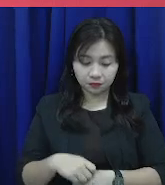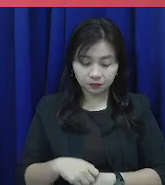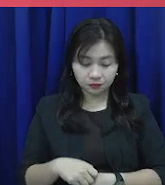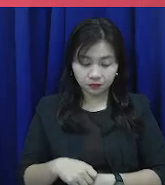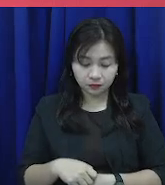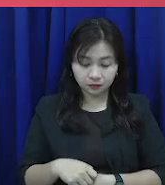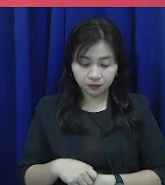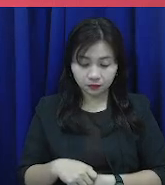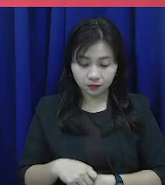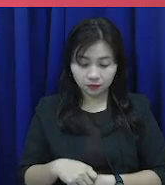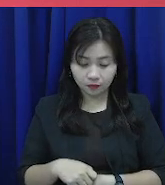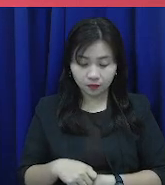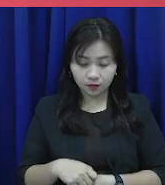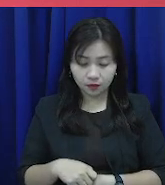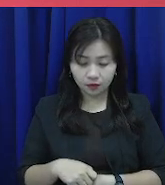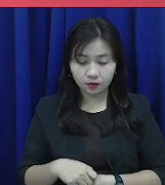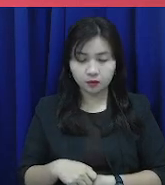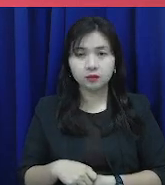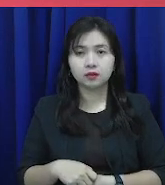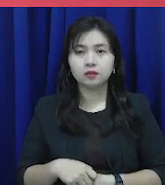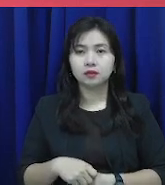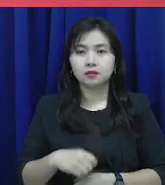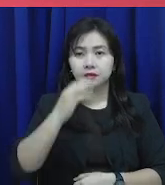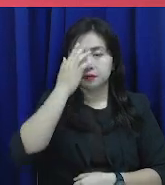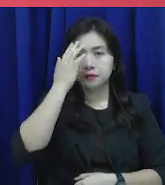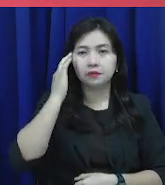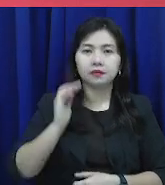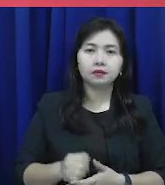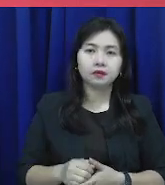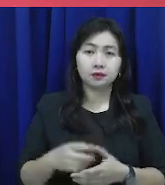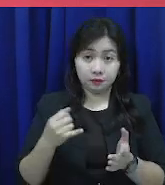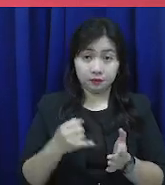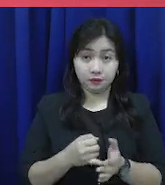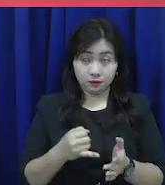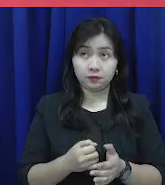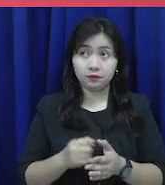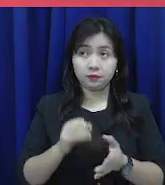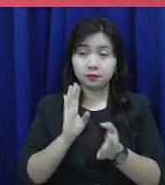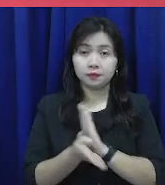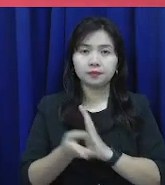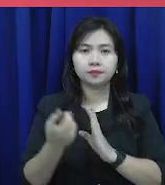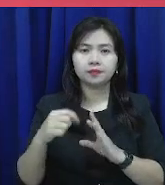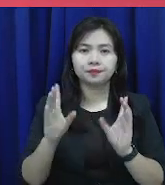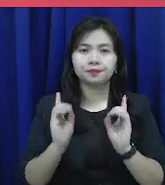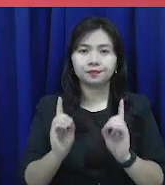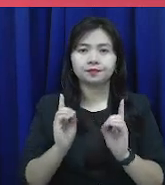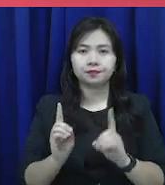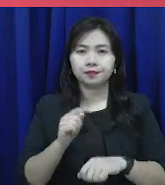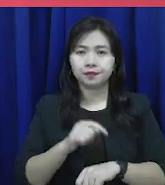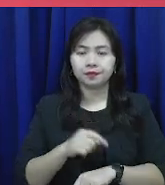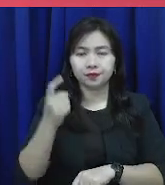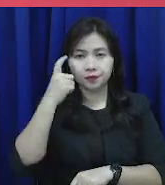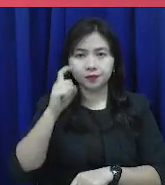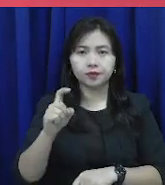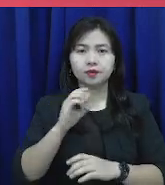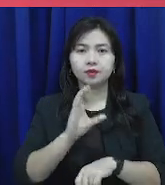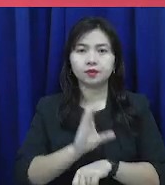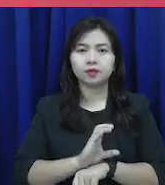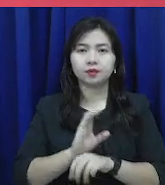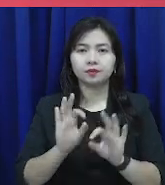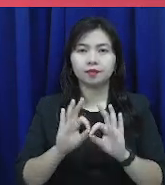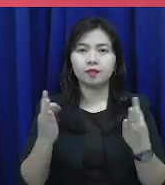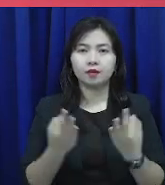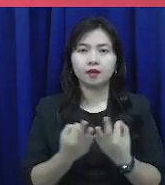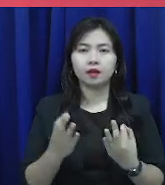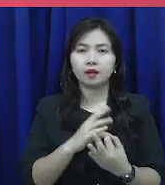uh what do you call this nagiging doctrinal type or let's say it's for the whole church family and By the way shoutout